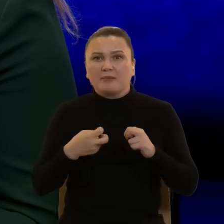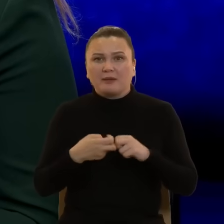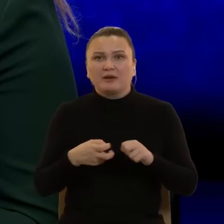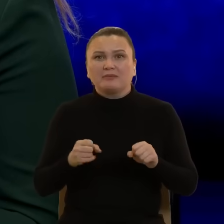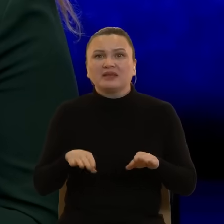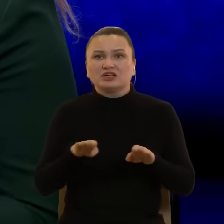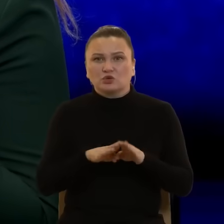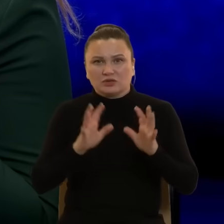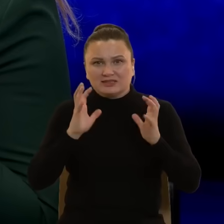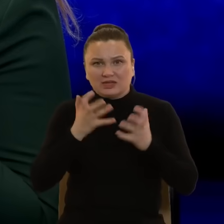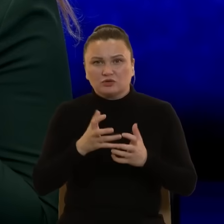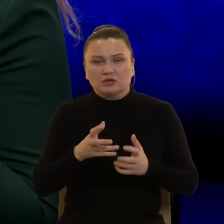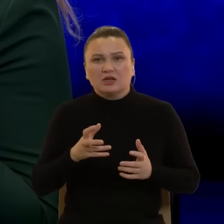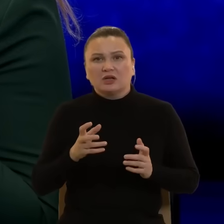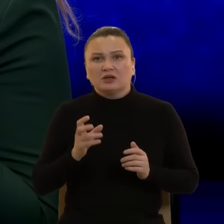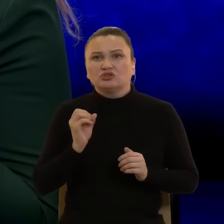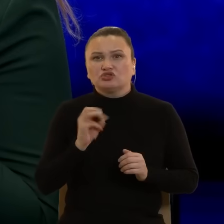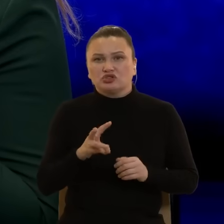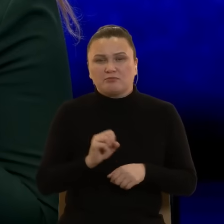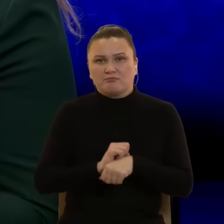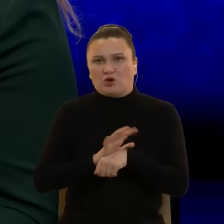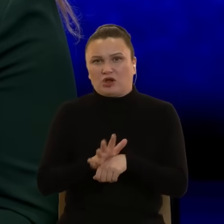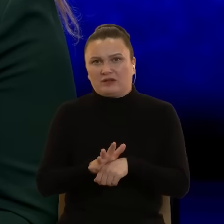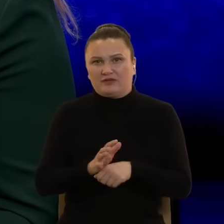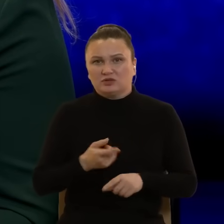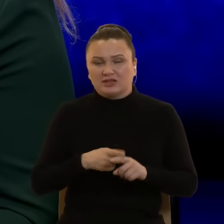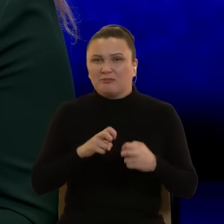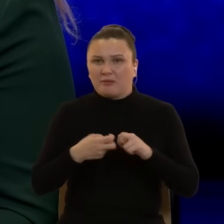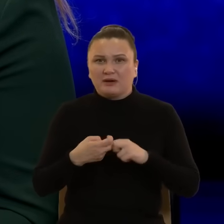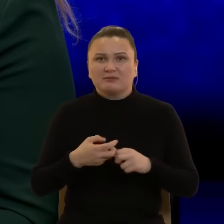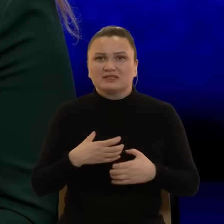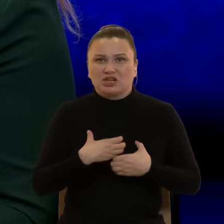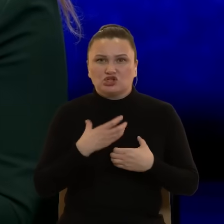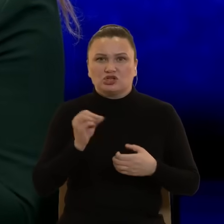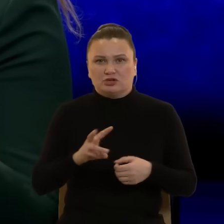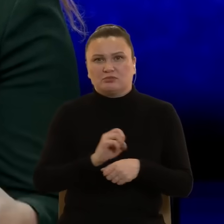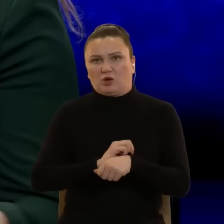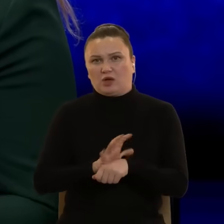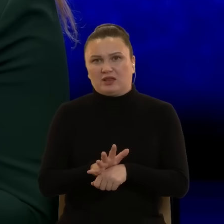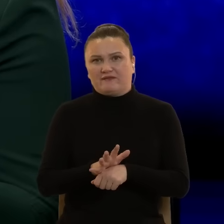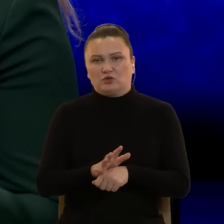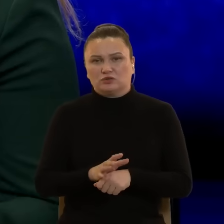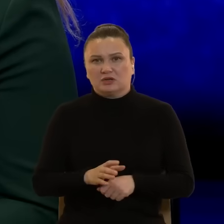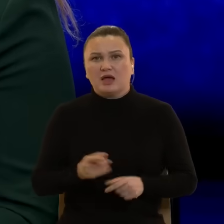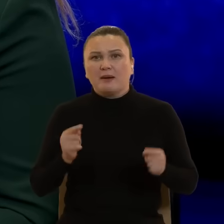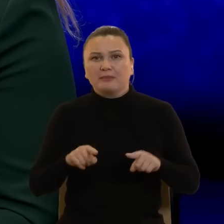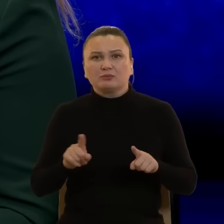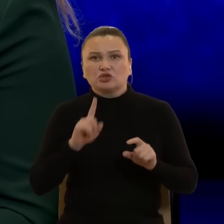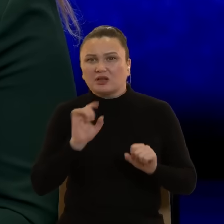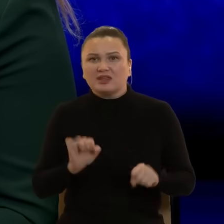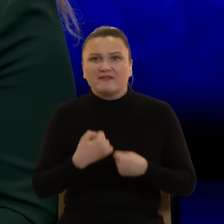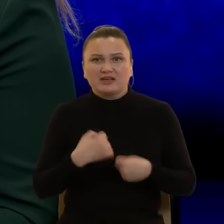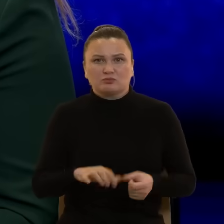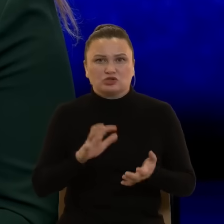настолько серьезна. Она серьезнее, на мой взгляд, чем пандемия коронавируса. Просто сейчас, в силу того, что